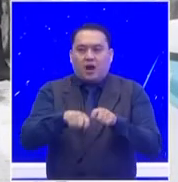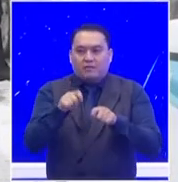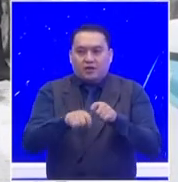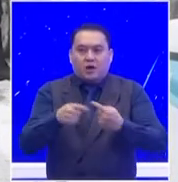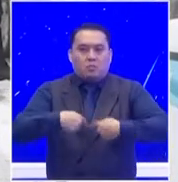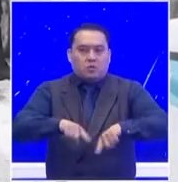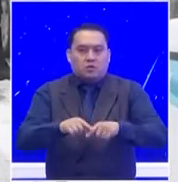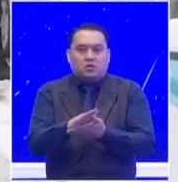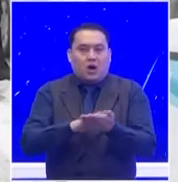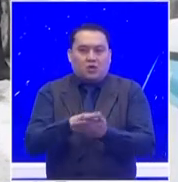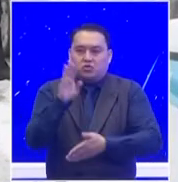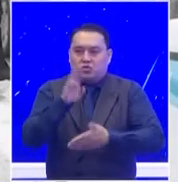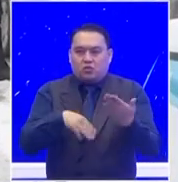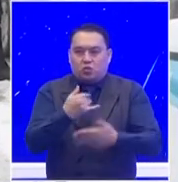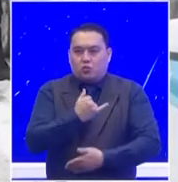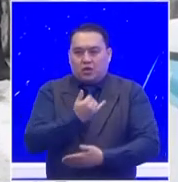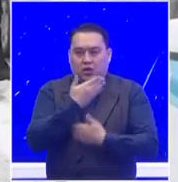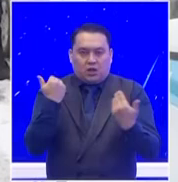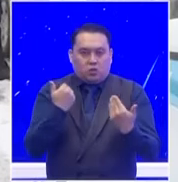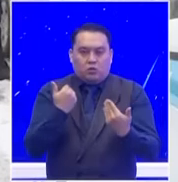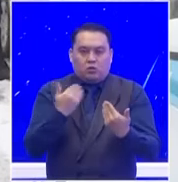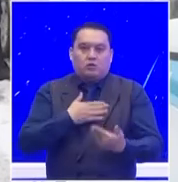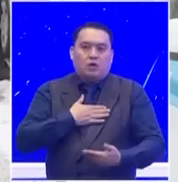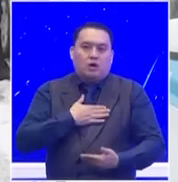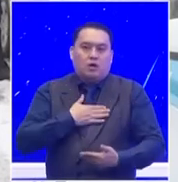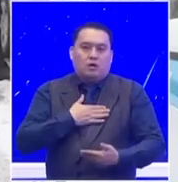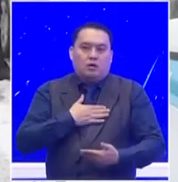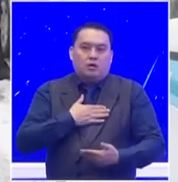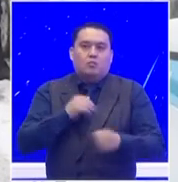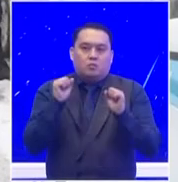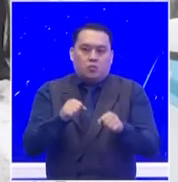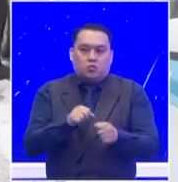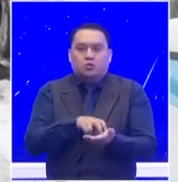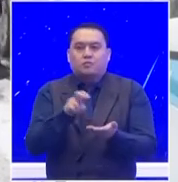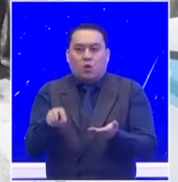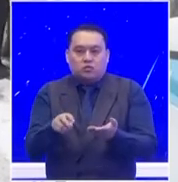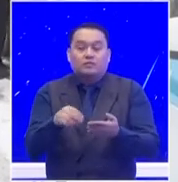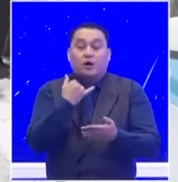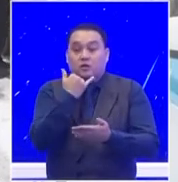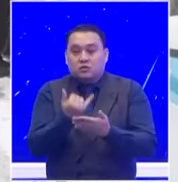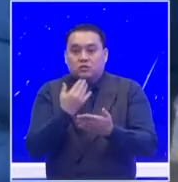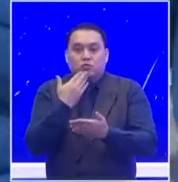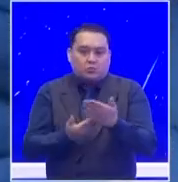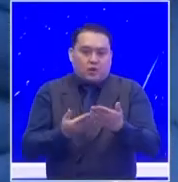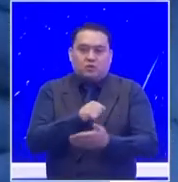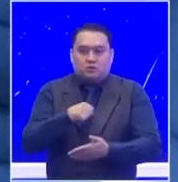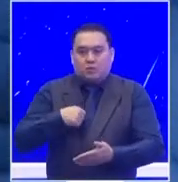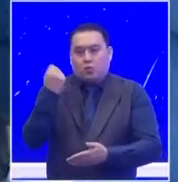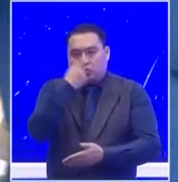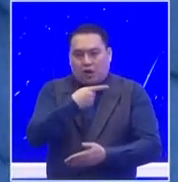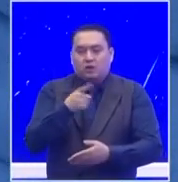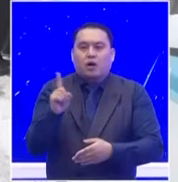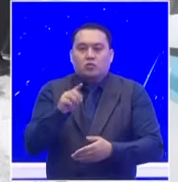базе. Никаких штрафов и задолженности у меня нету. Так что проезжающие, можете, если у вас есть желание, можете остановиться, сами убедиться в том,